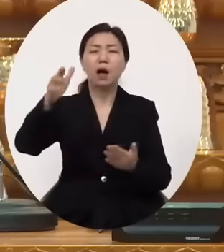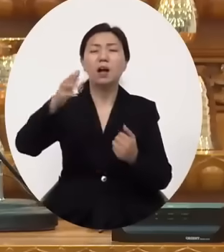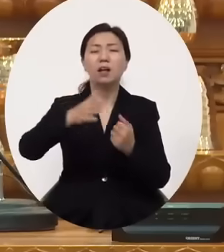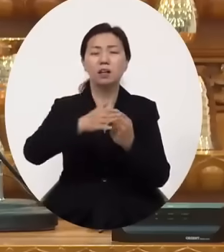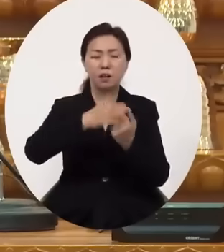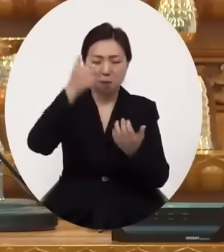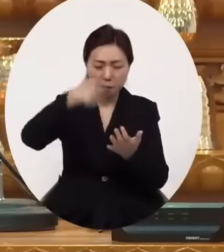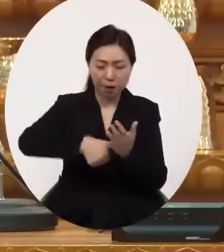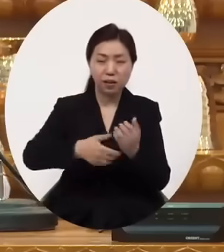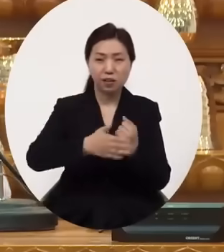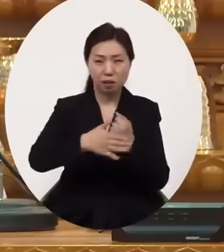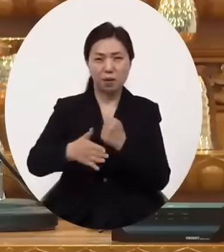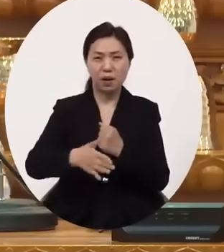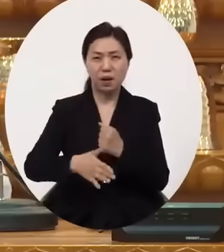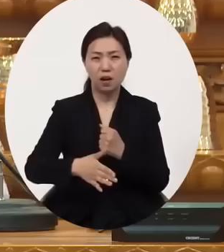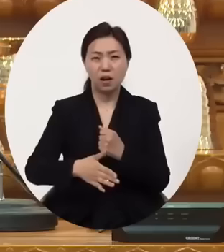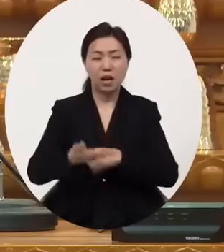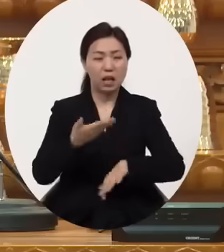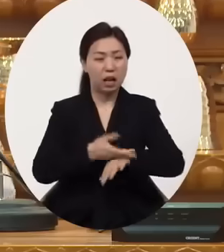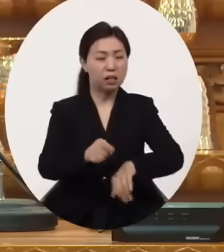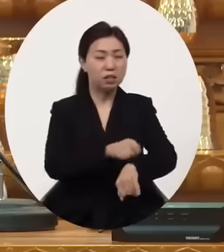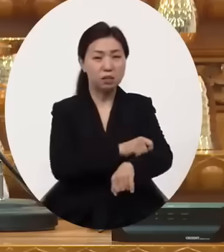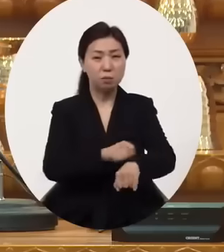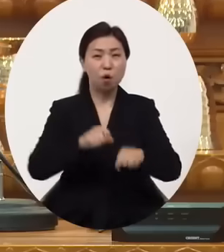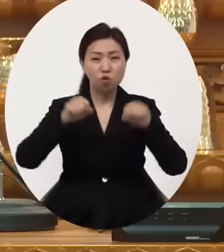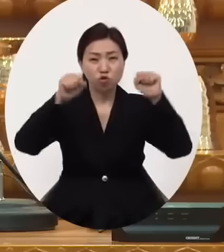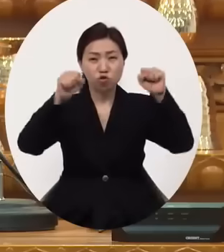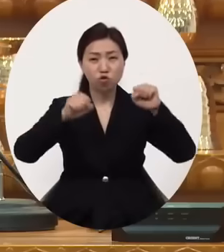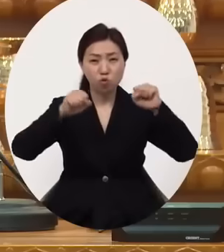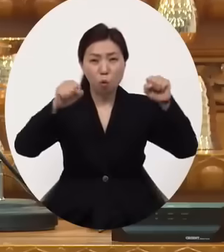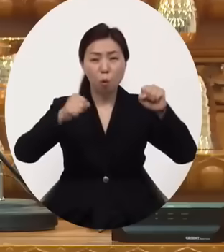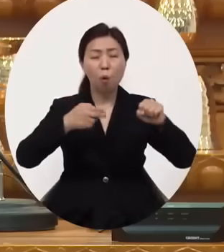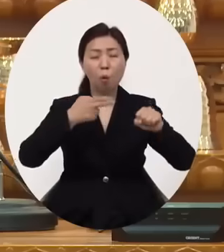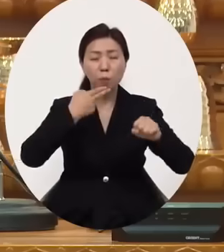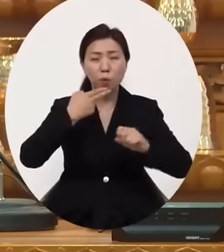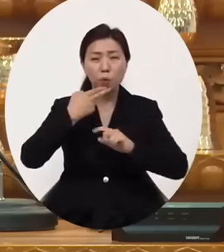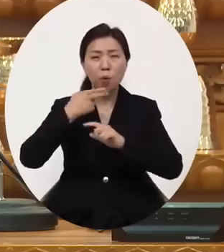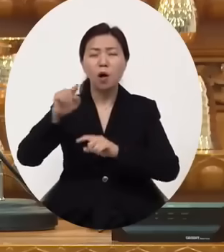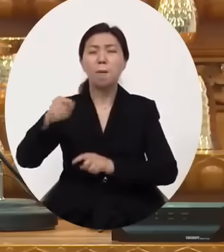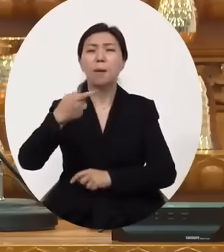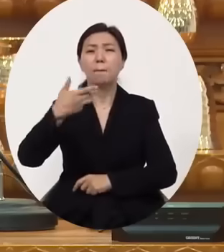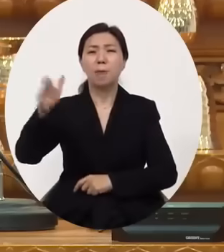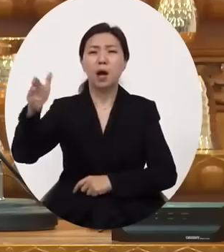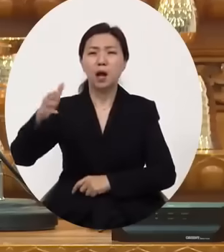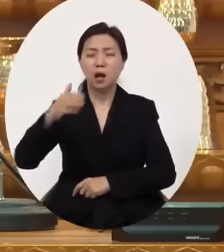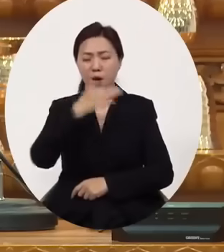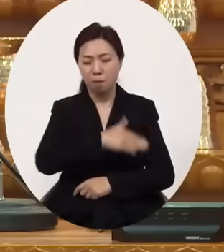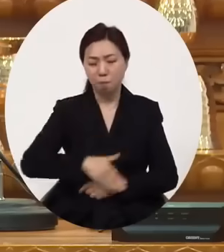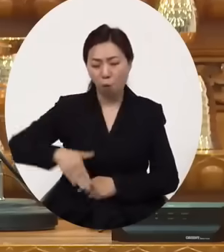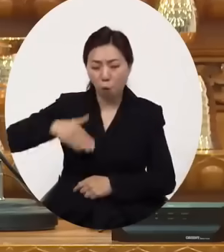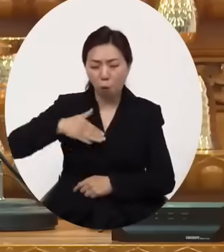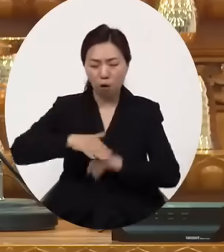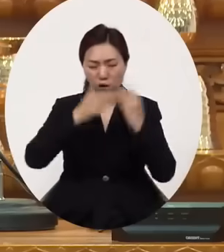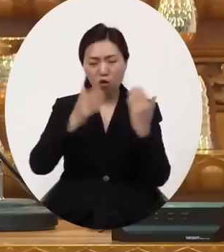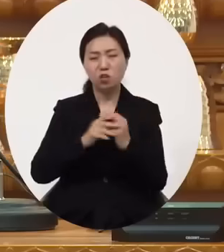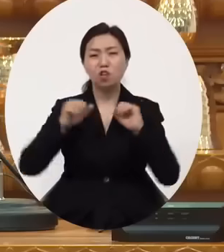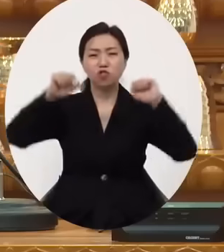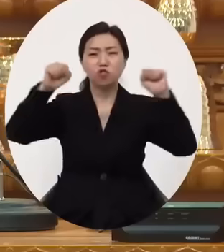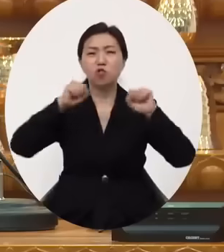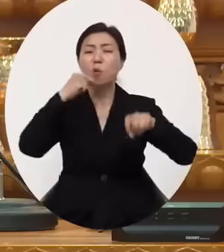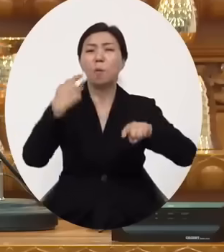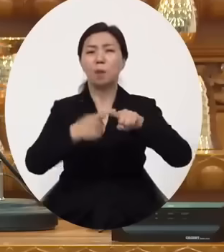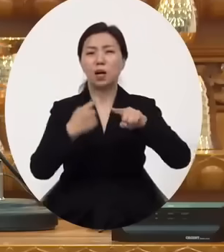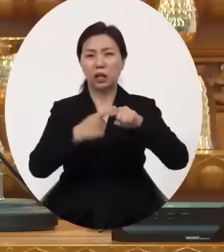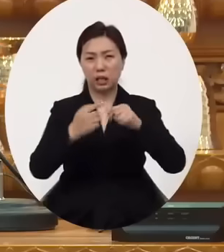해도 기본 전신, 다리 운동과 전신 운동이 되기 때문에 굉장히 사실은